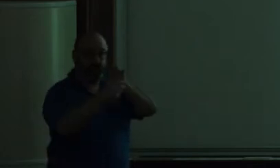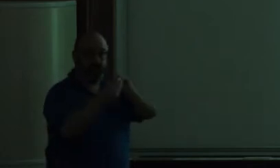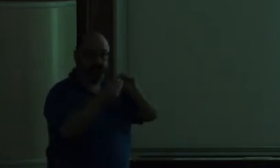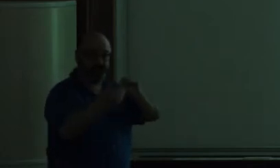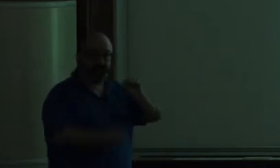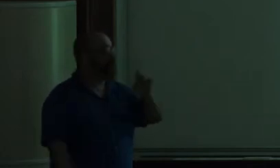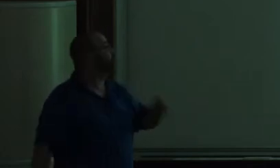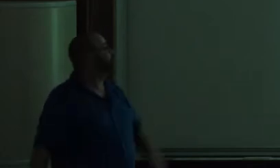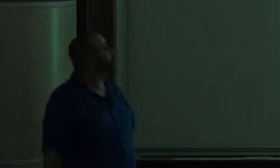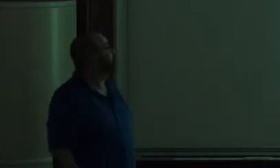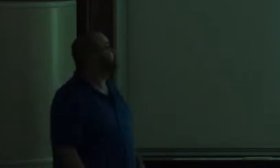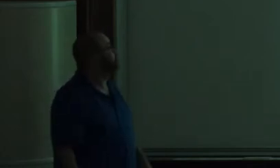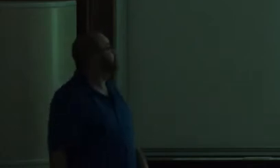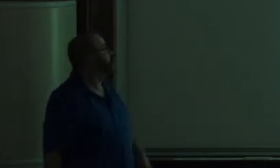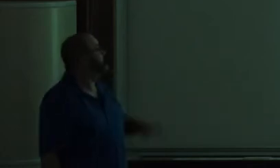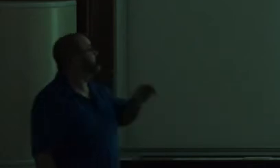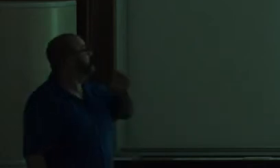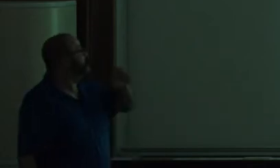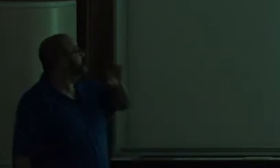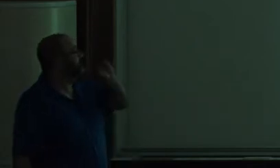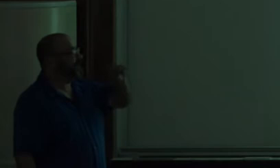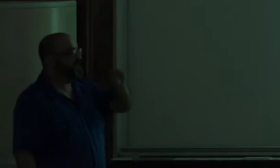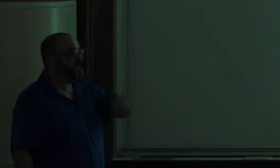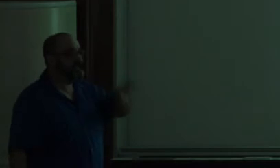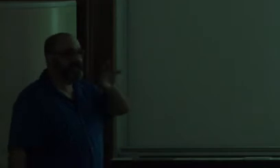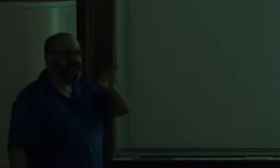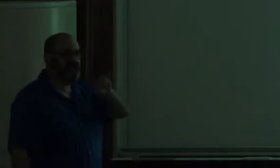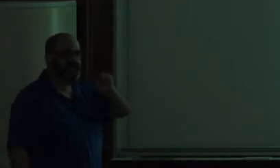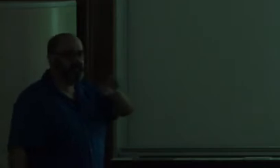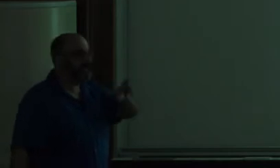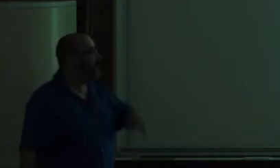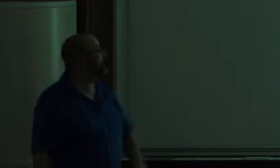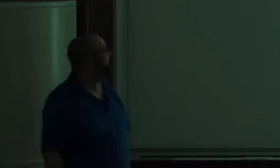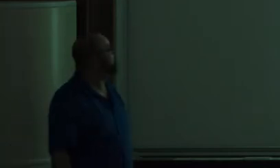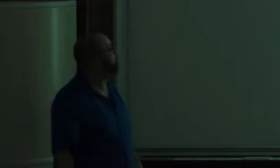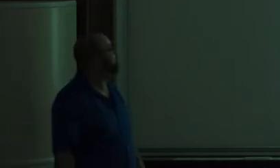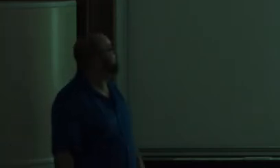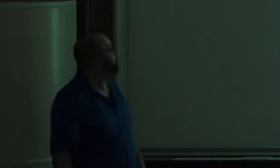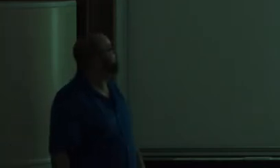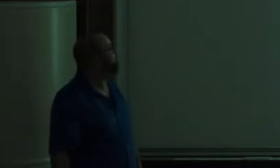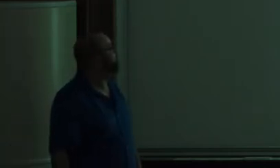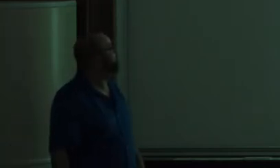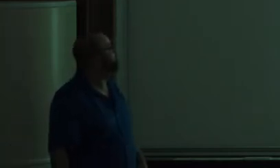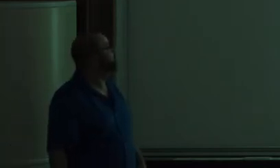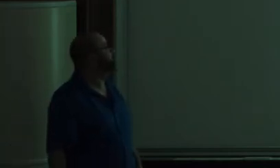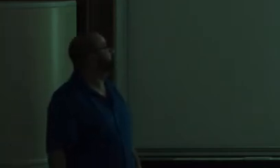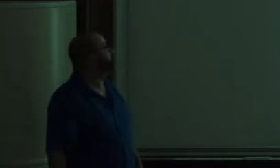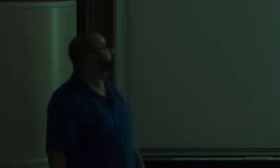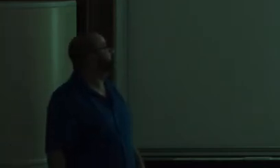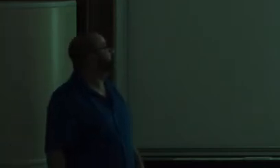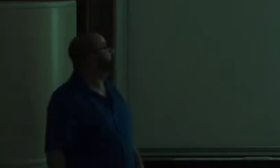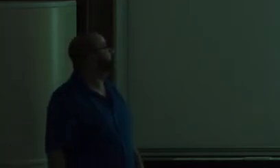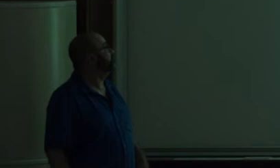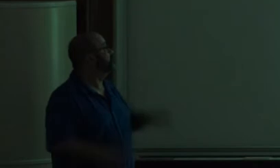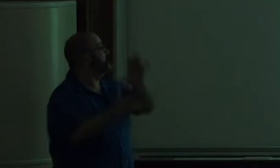est donc itérable, et il appelle iter dessus, qui est une fonction que tout le monde peut appeler, hein, vous pouvez l'utiliser dans votre petit shell. Et vous